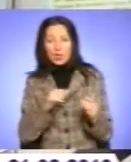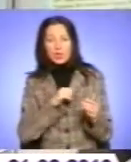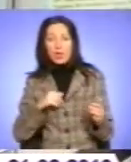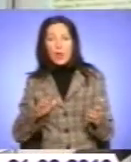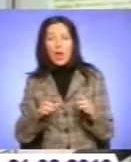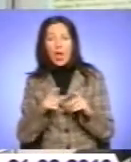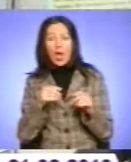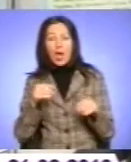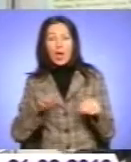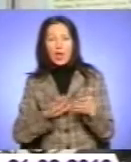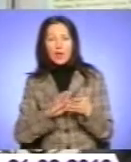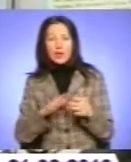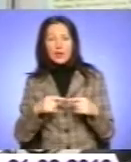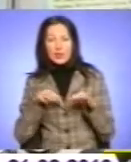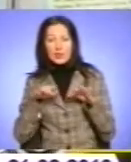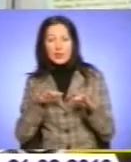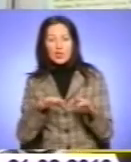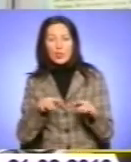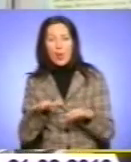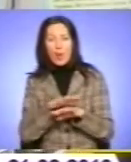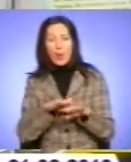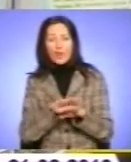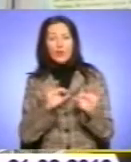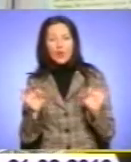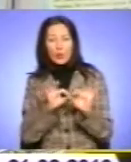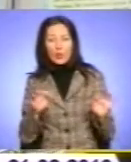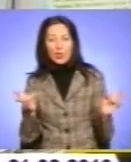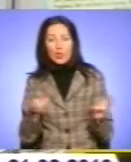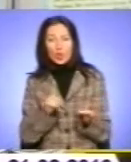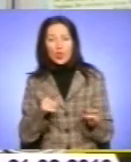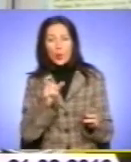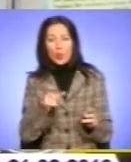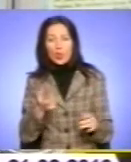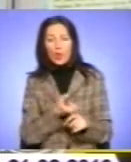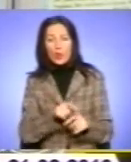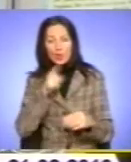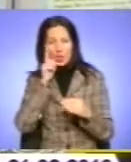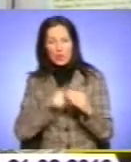щоб люди більше довіряли средствам масової інформації і